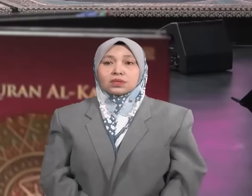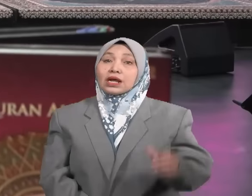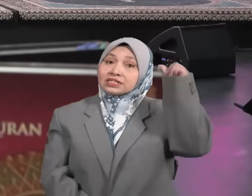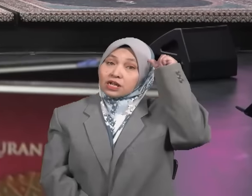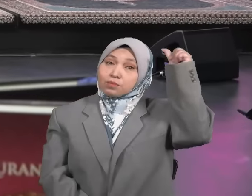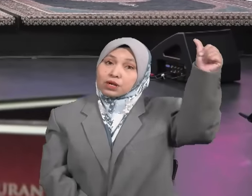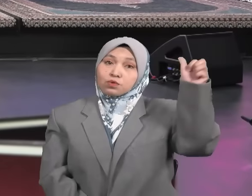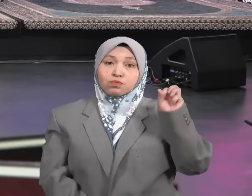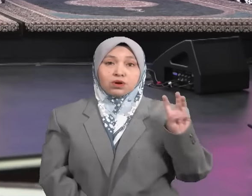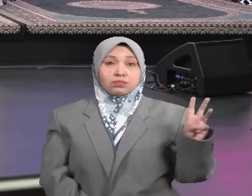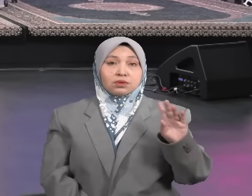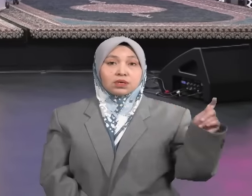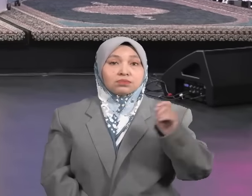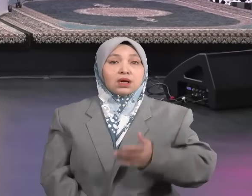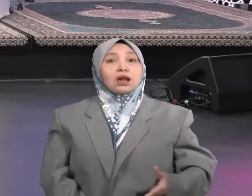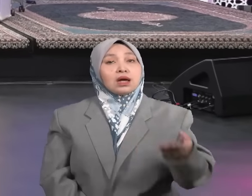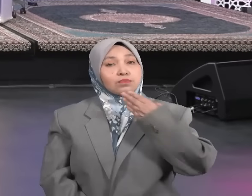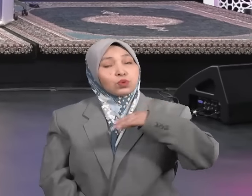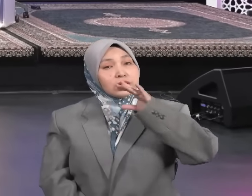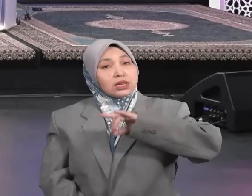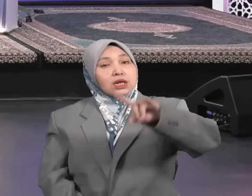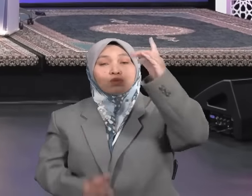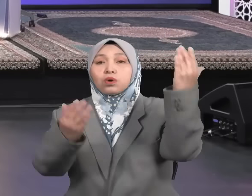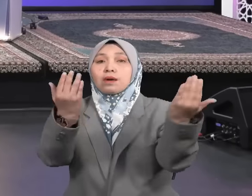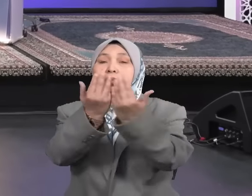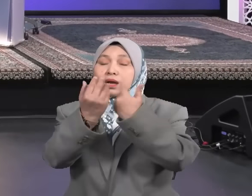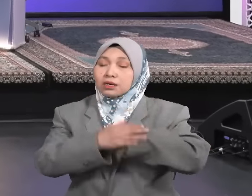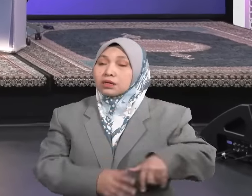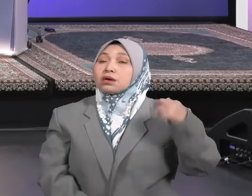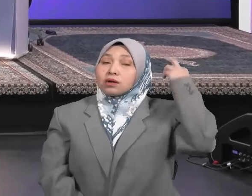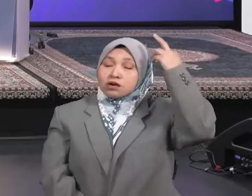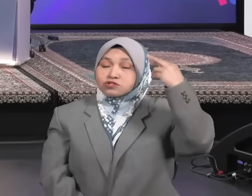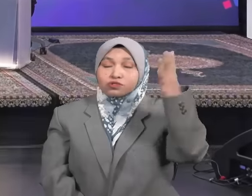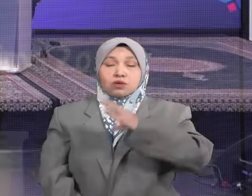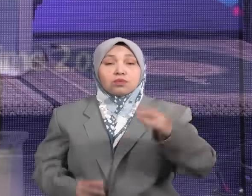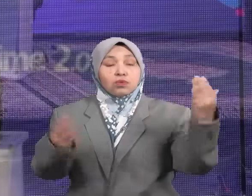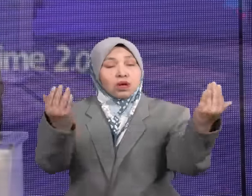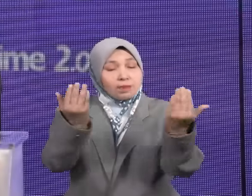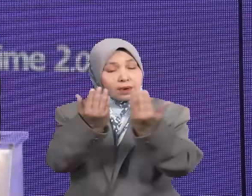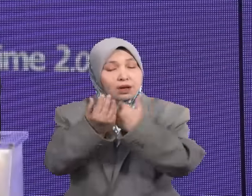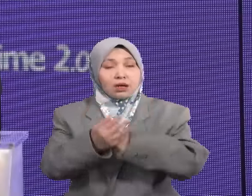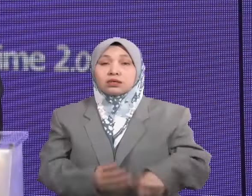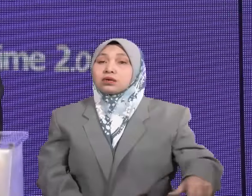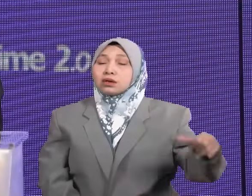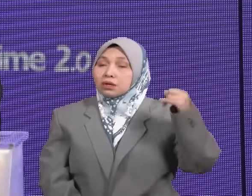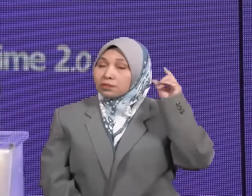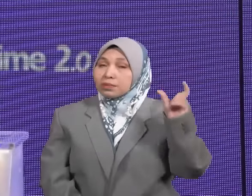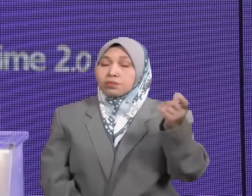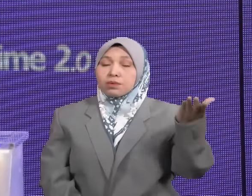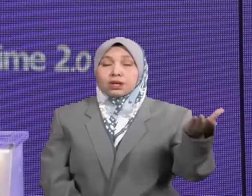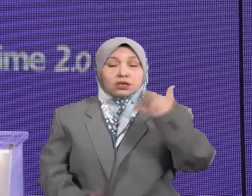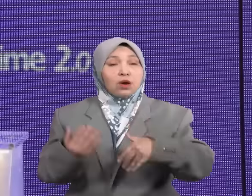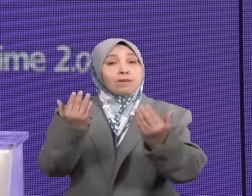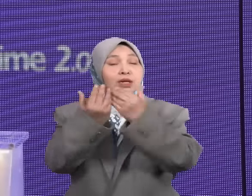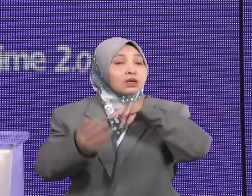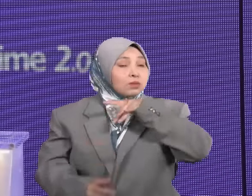Assalamualaikum warahmatullahi wabarakatuh. Alhamdulillah wassalatu wassalamu ala Rasulillah wa ala alihi wa man wala. Syada la ilaha illallah, syada Muhammadan abduhu wa rasuluhu. Allahumma salli ala sayidina Muhammad wa